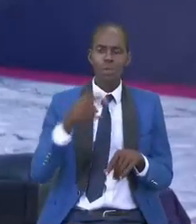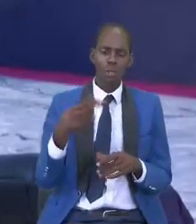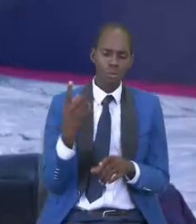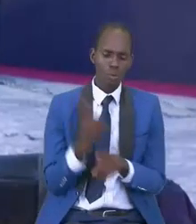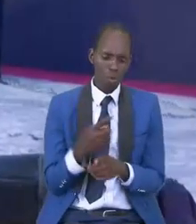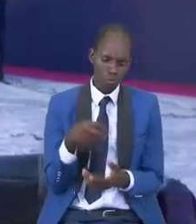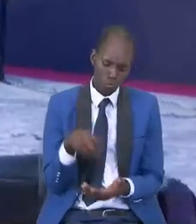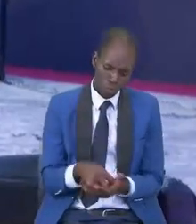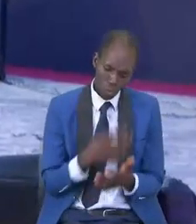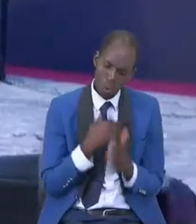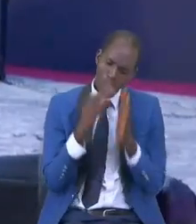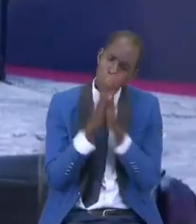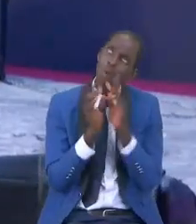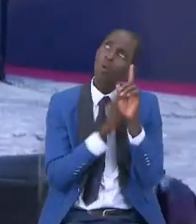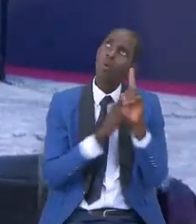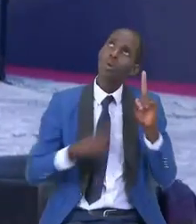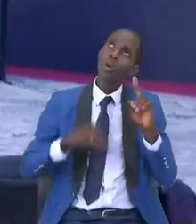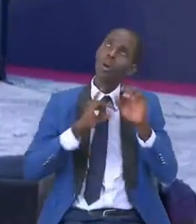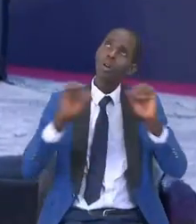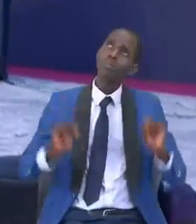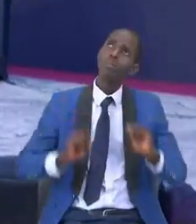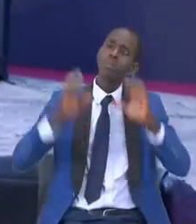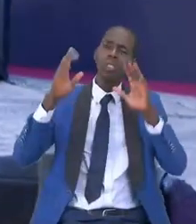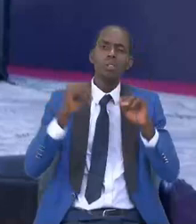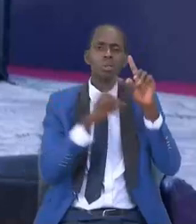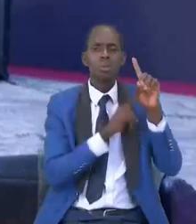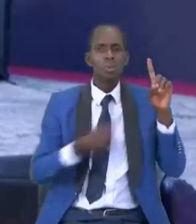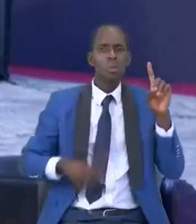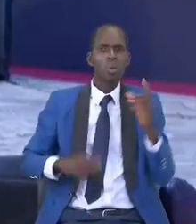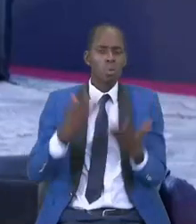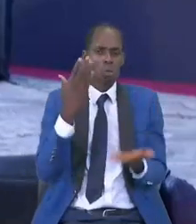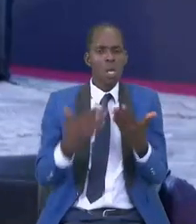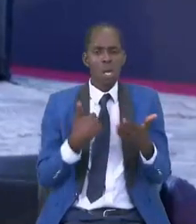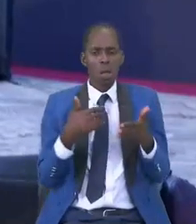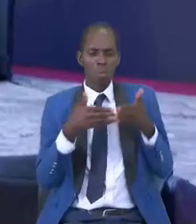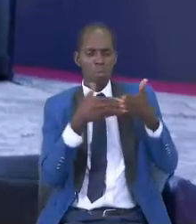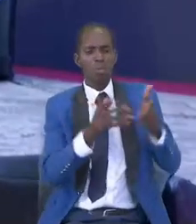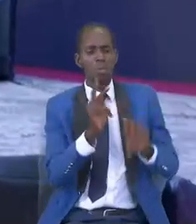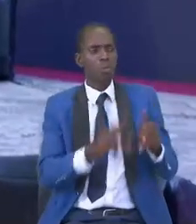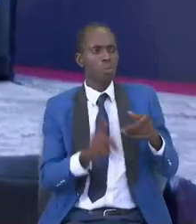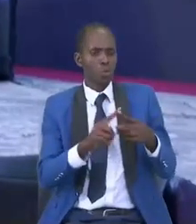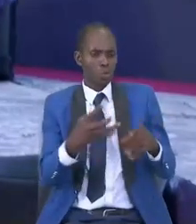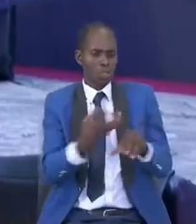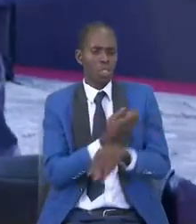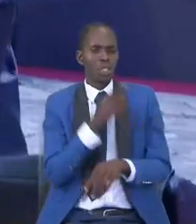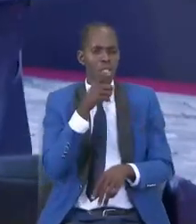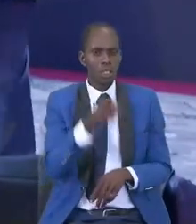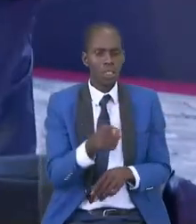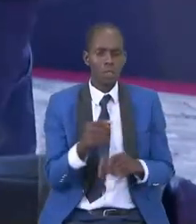pour ça? Je m'abandonne. Le Seigneur aurait dirigé ces gens-là pour qu'on le